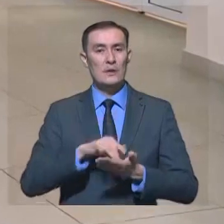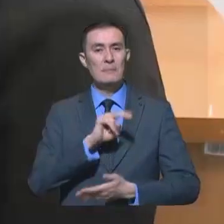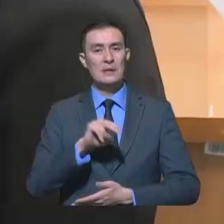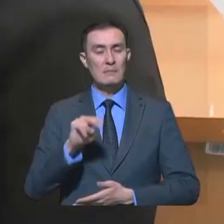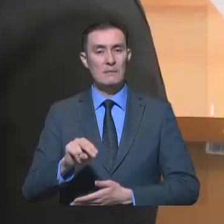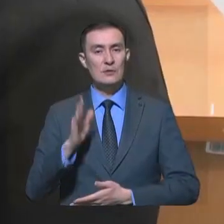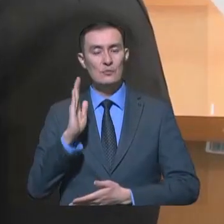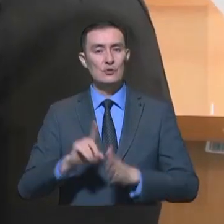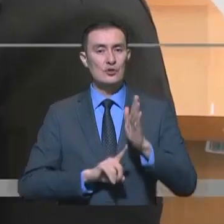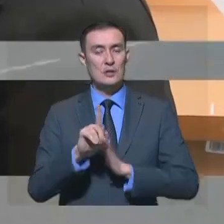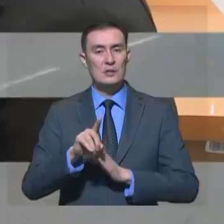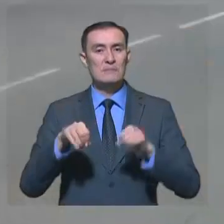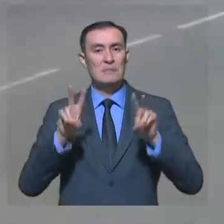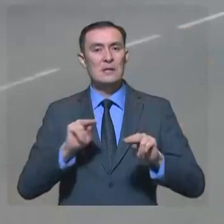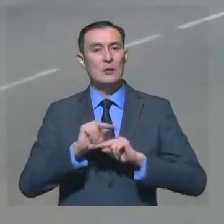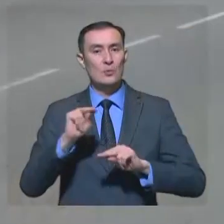внедрят?